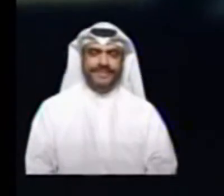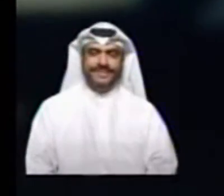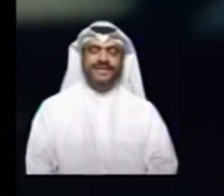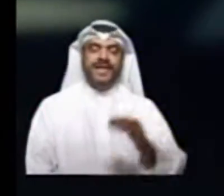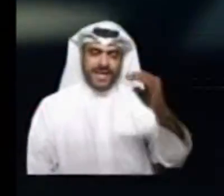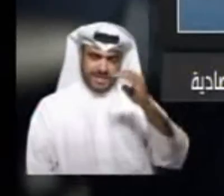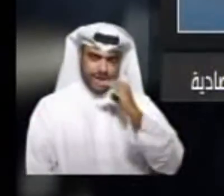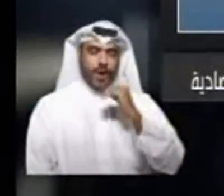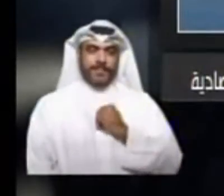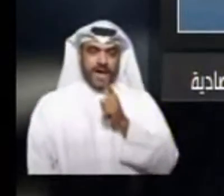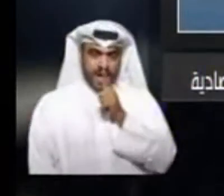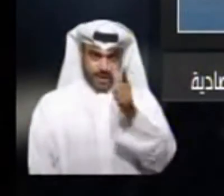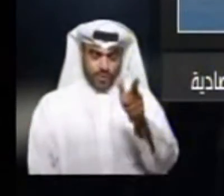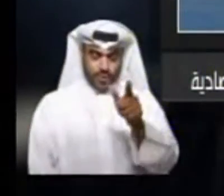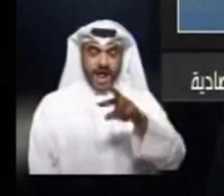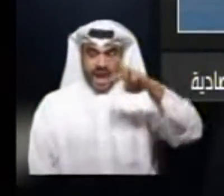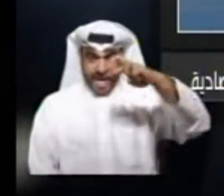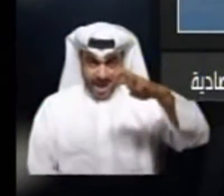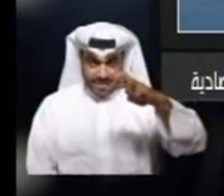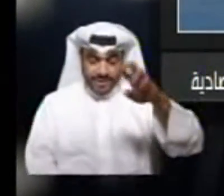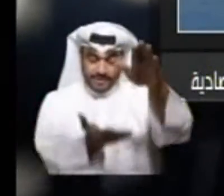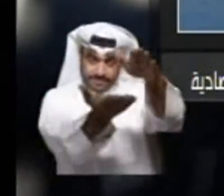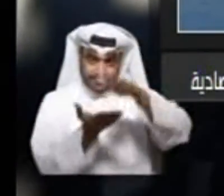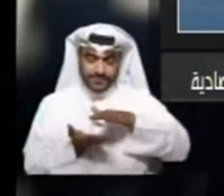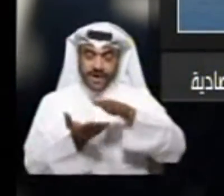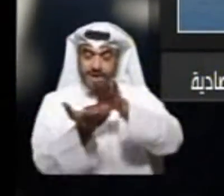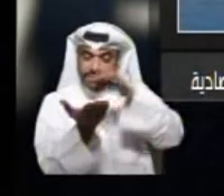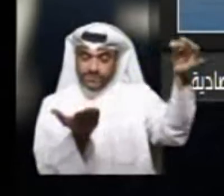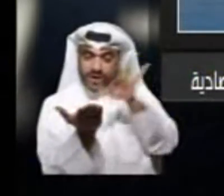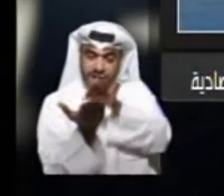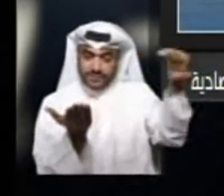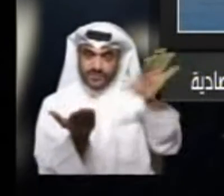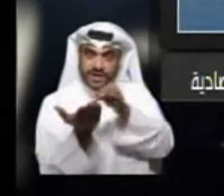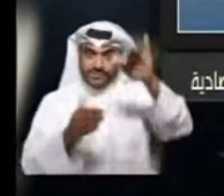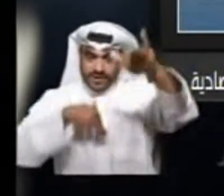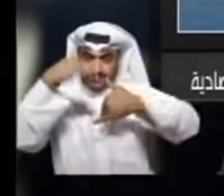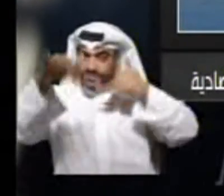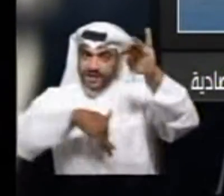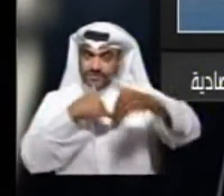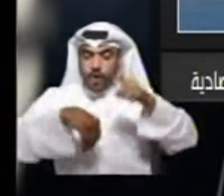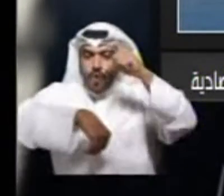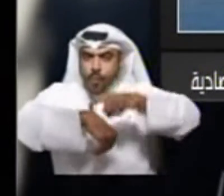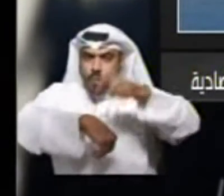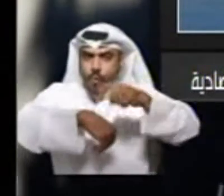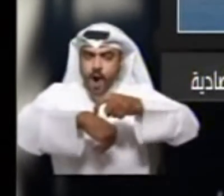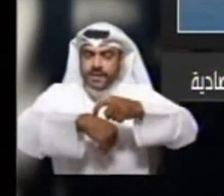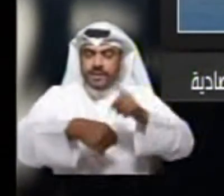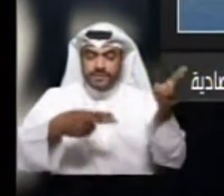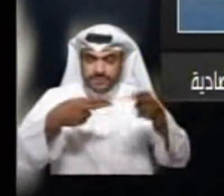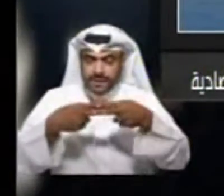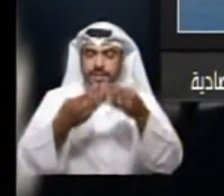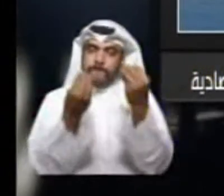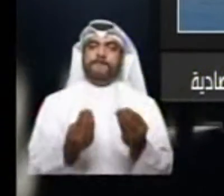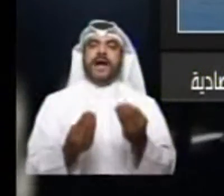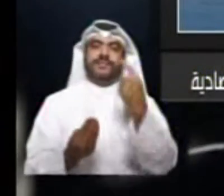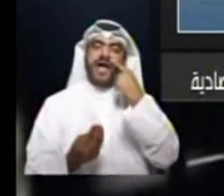يعني احنا راح نستقبل من يوم الأحد. نعم. فاتحينها، ما حطينا يعني وقت معين، خاصة